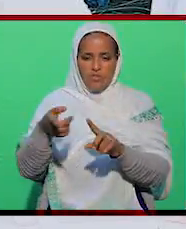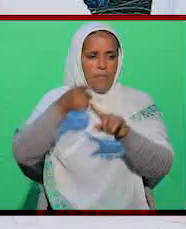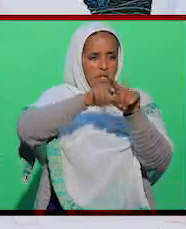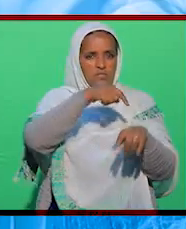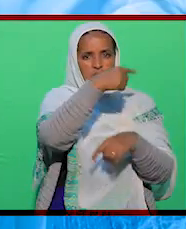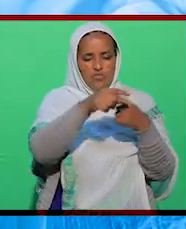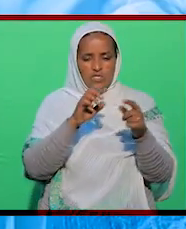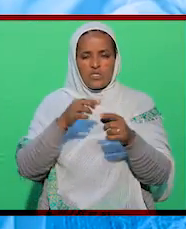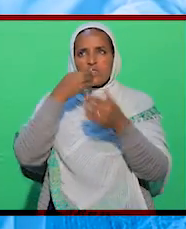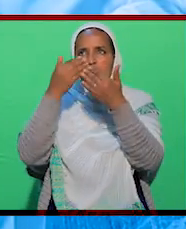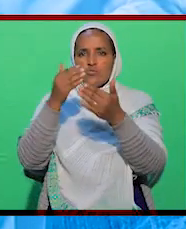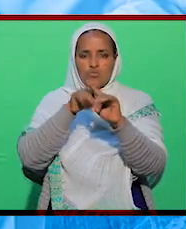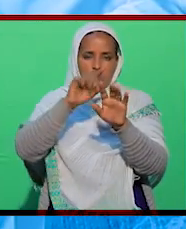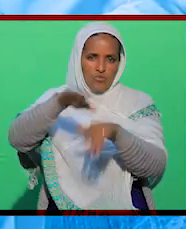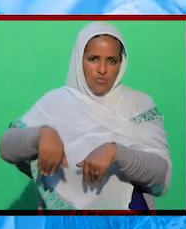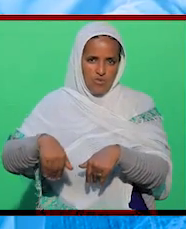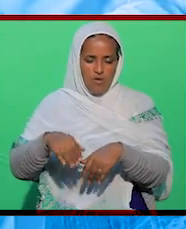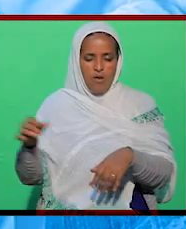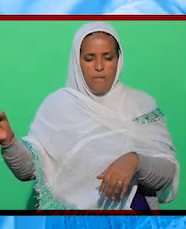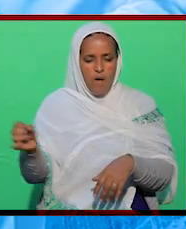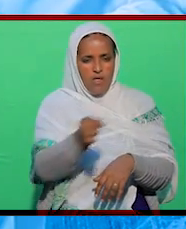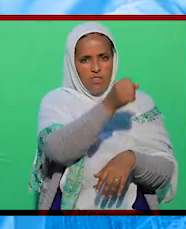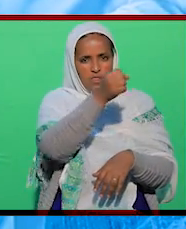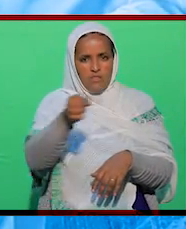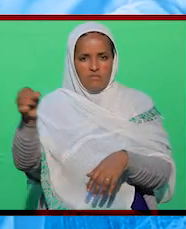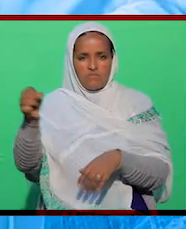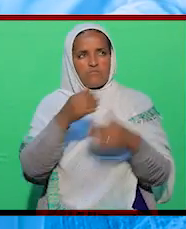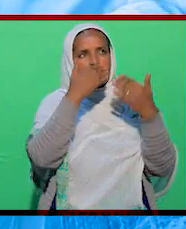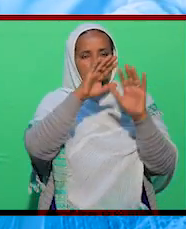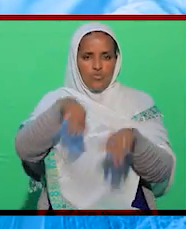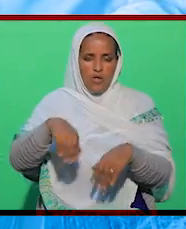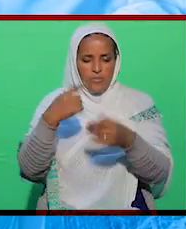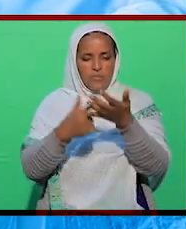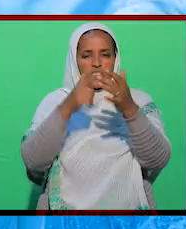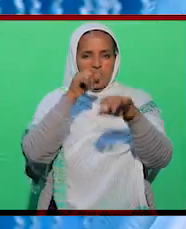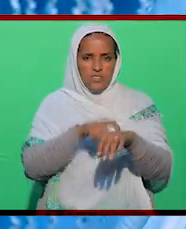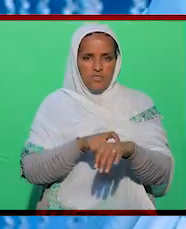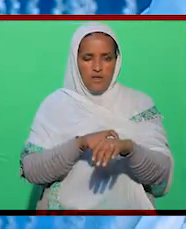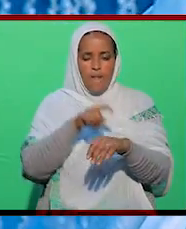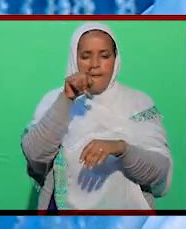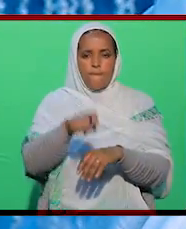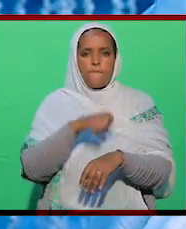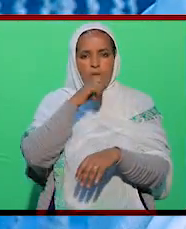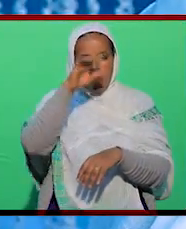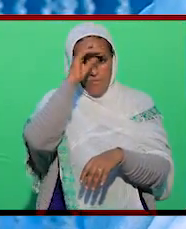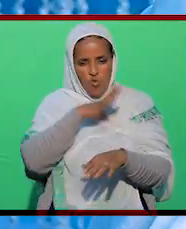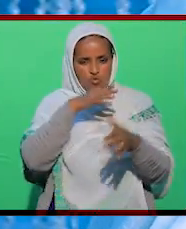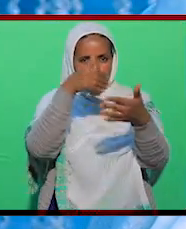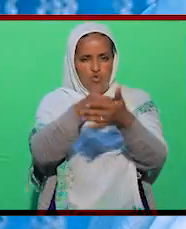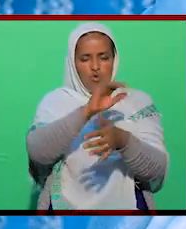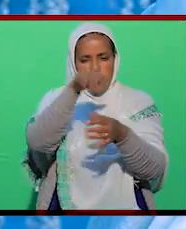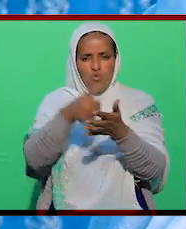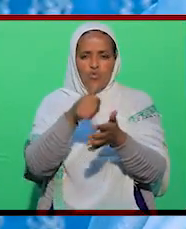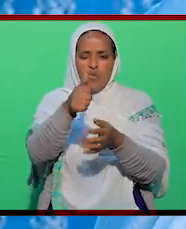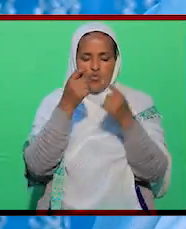ካለ ገሌነ ተመለስ አይሉትም። ቅዳሴውን ግን ይተውታል። ማይጠንት ያጥኑና መቀደሱን ይተውታል። በዚህ ጊዜ የማይገባው